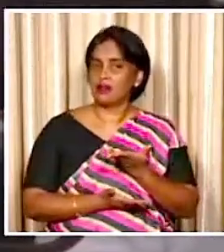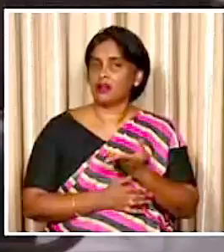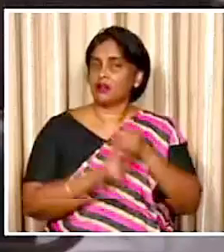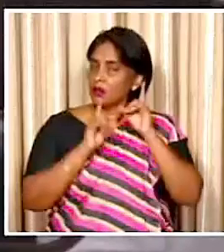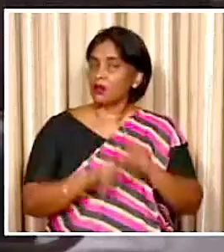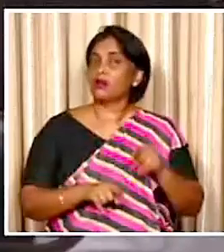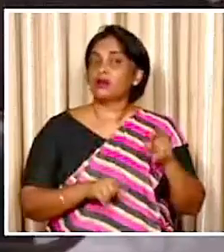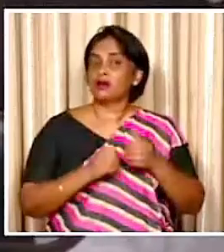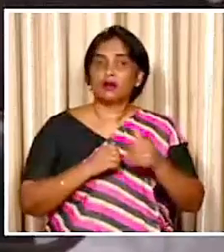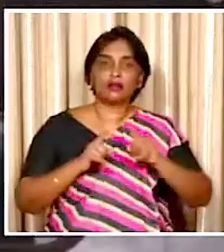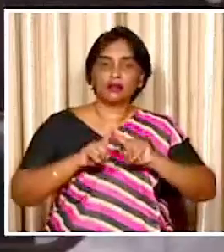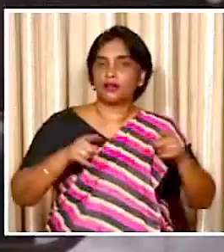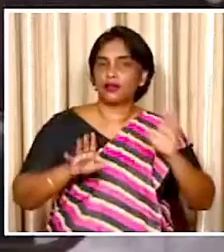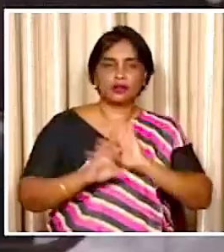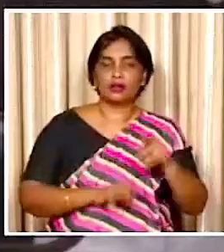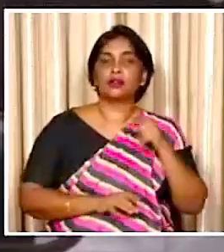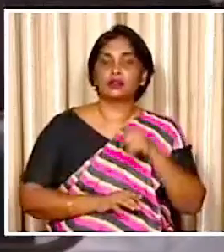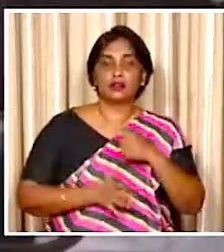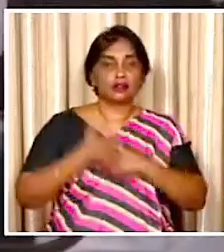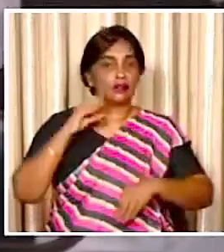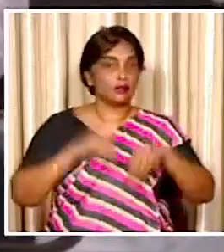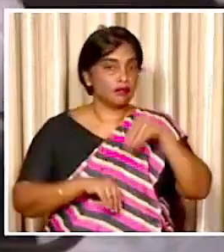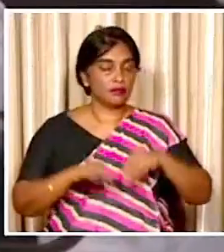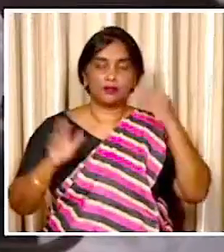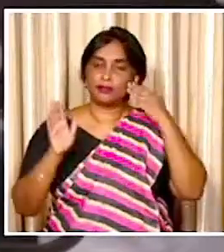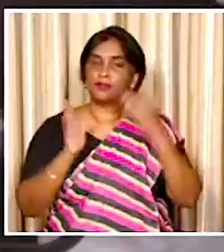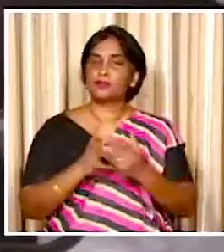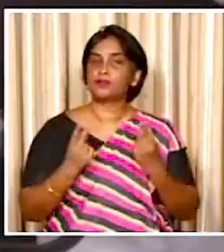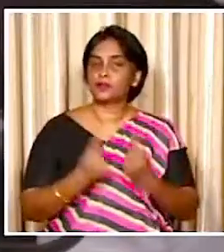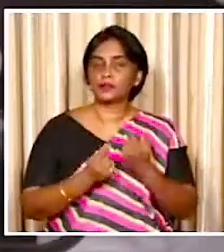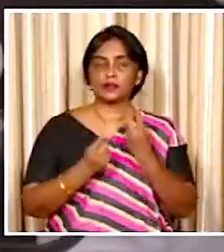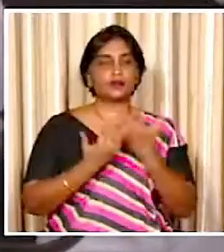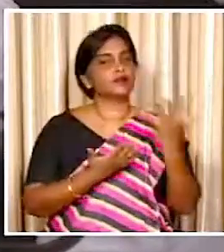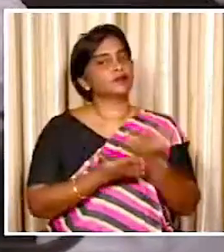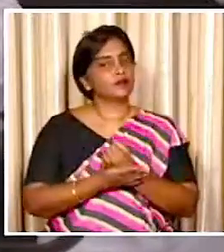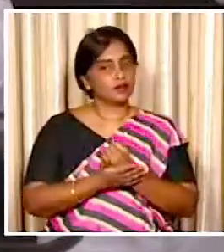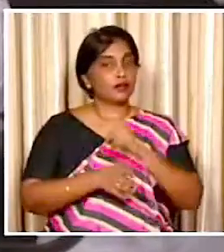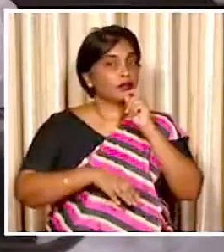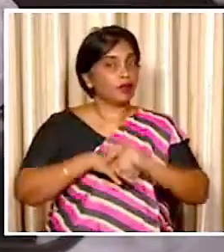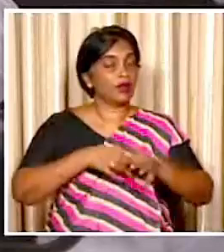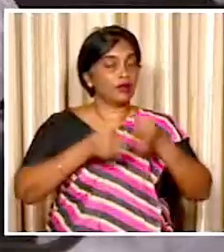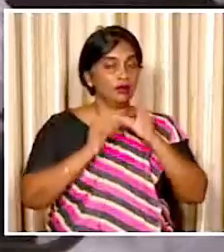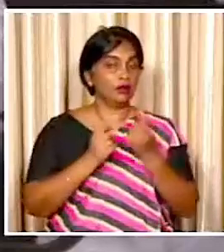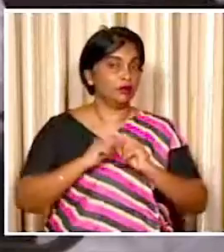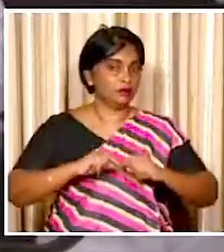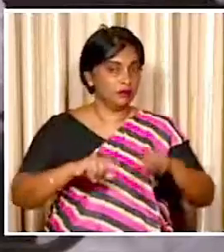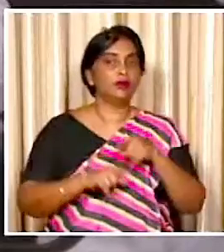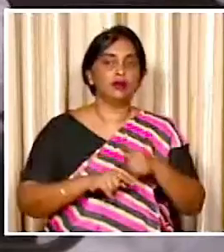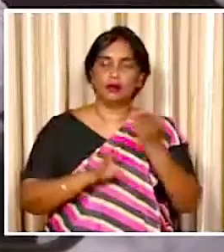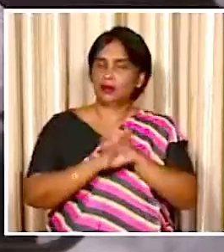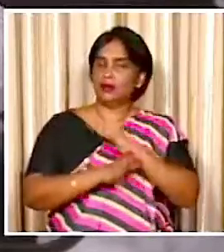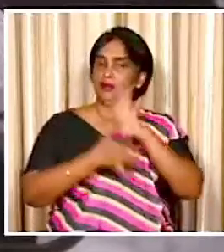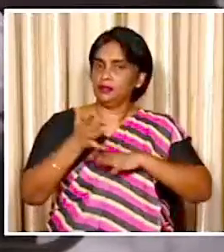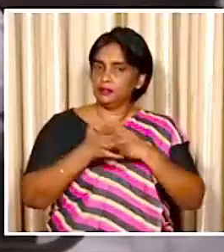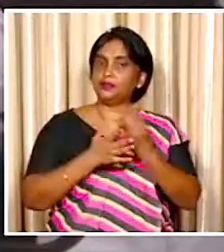මේ කරන්නේ වෙන මොකක්වත් නෙමෙයි. මේ මැතිවරණය සඳහා හදිසියෙම සල්ලි පාස් කරගන්න. සැලසුමකට ආර්ථික ගිනිනව නම් ගිය අයවැයදීම